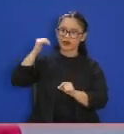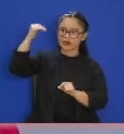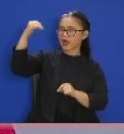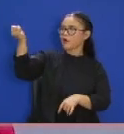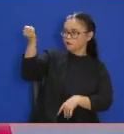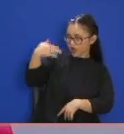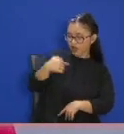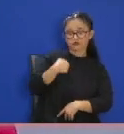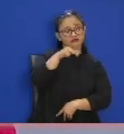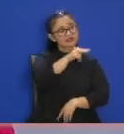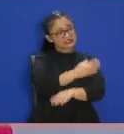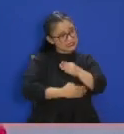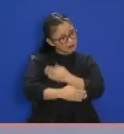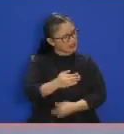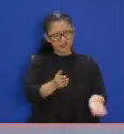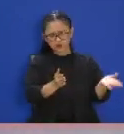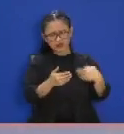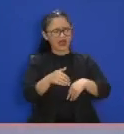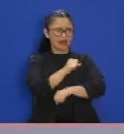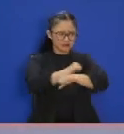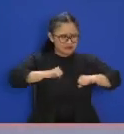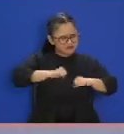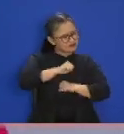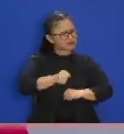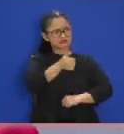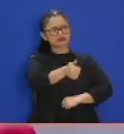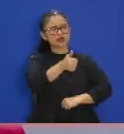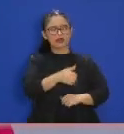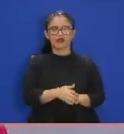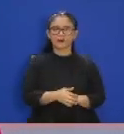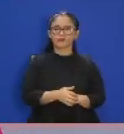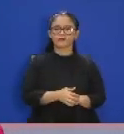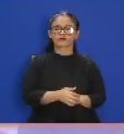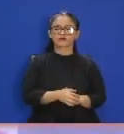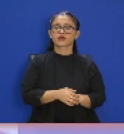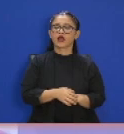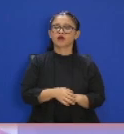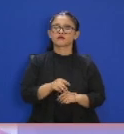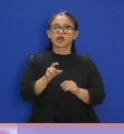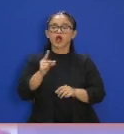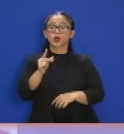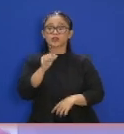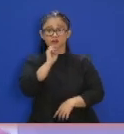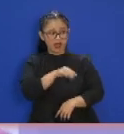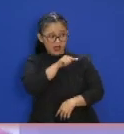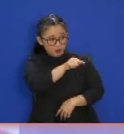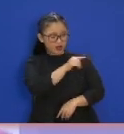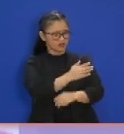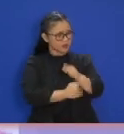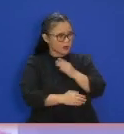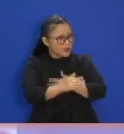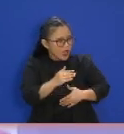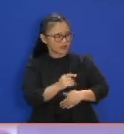disabilitas," katanya, "mendingan kamu ikut atlet aja," katanya kayak gitu. Kata-kata misalnya, "Kamu kan disabilitas, kamu